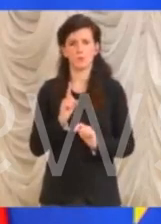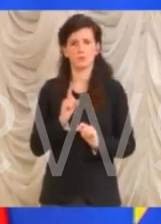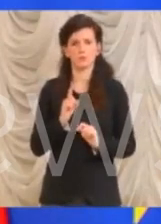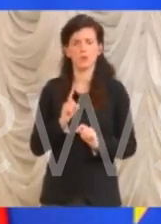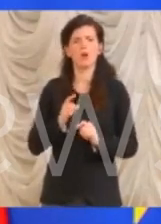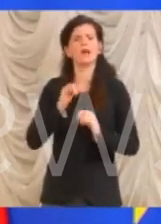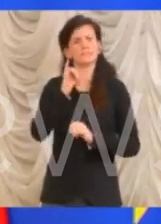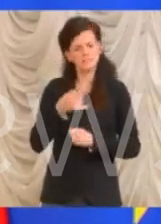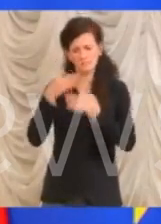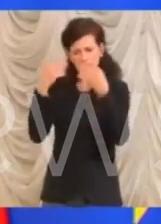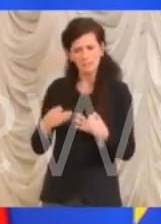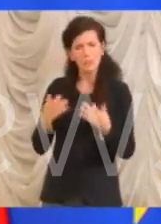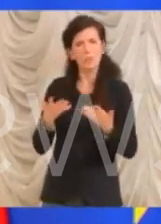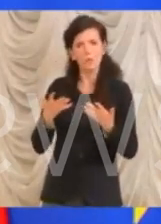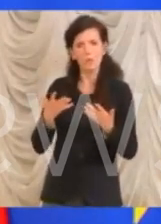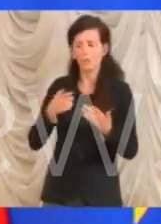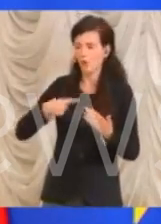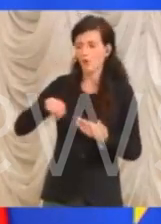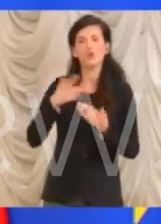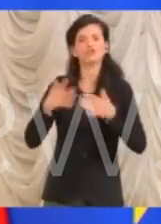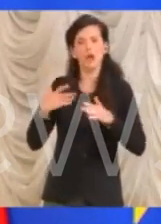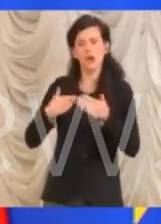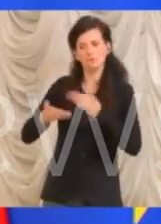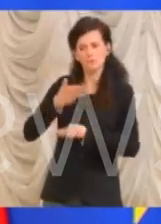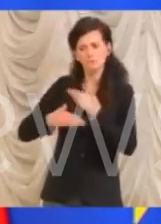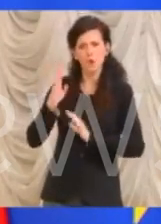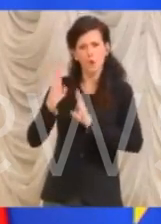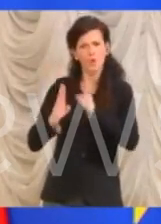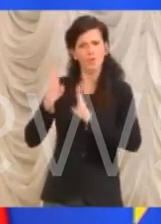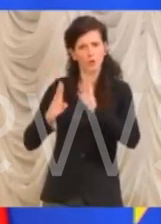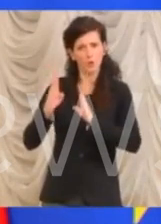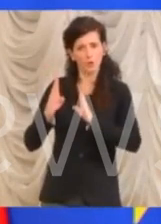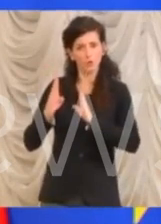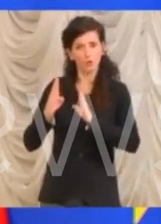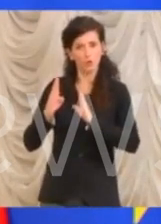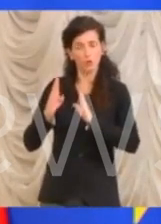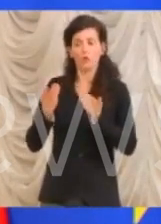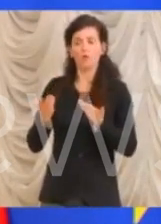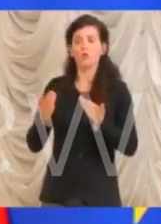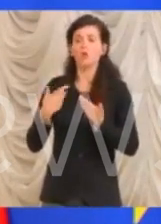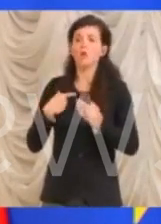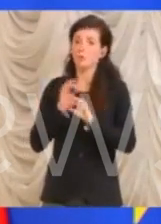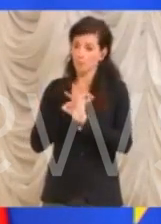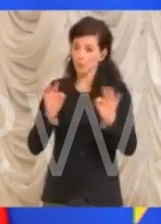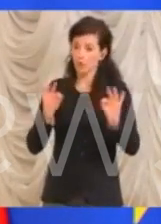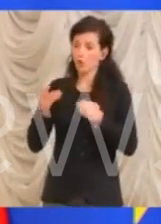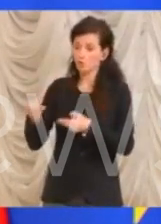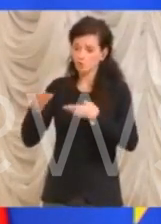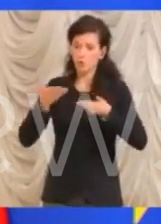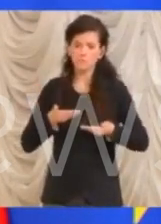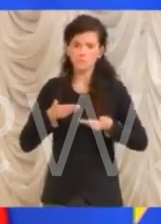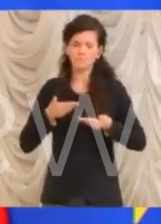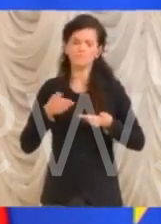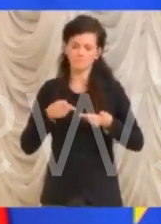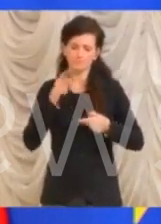continuamente lavoriamo e ci confrontiamo con loro nel momento in cui avremo valutando quello che succederà e